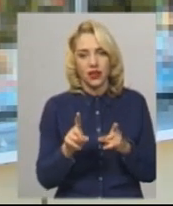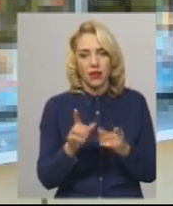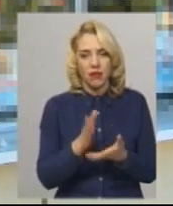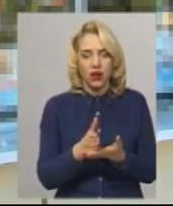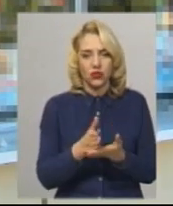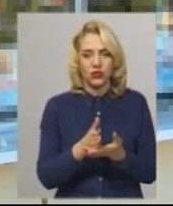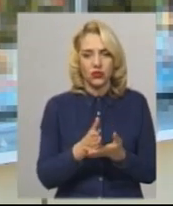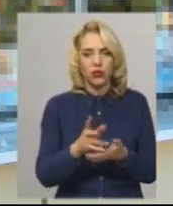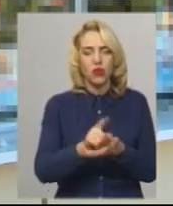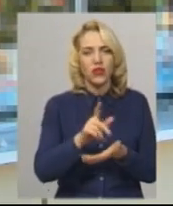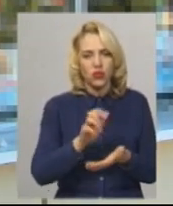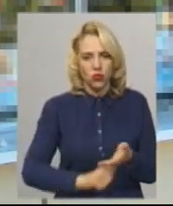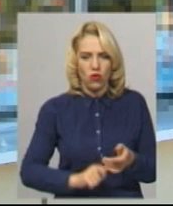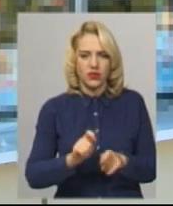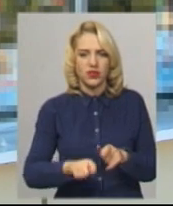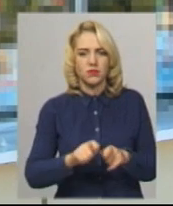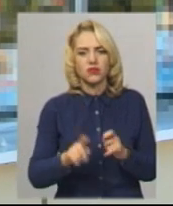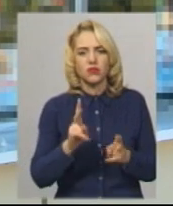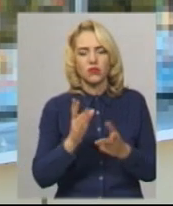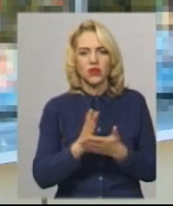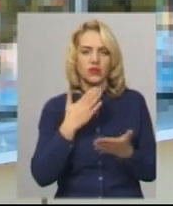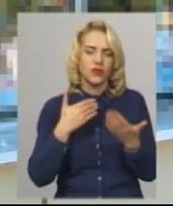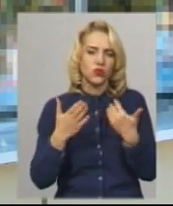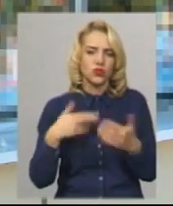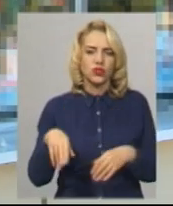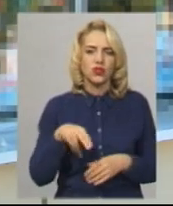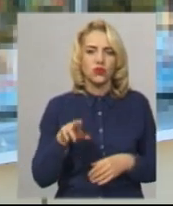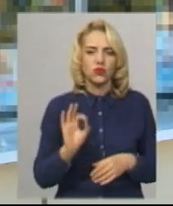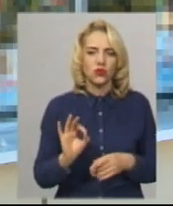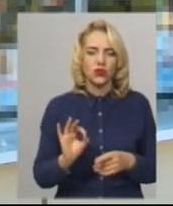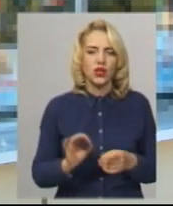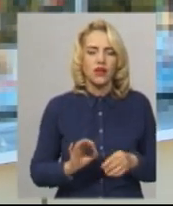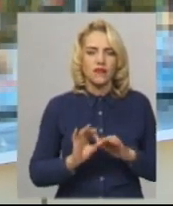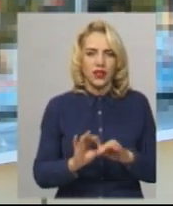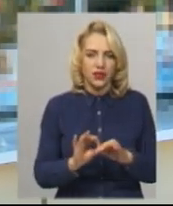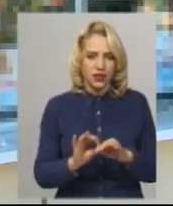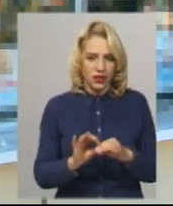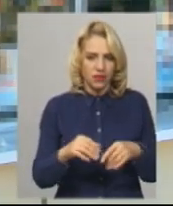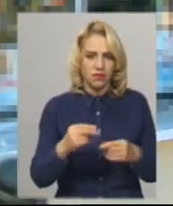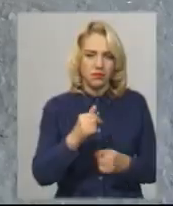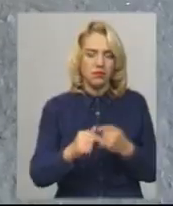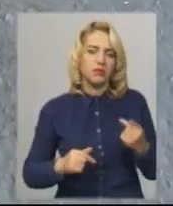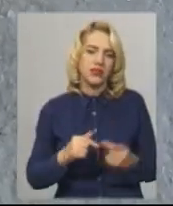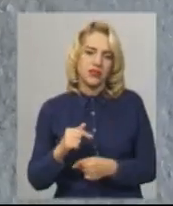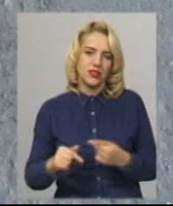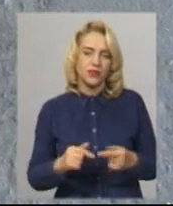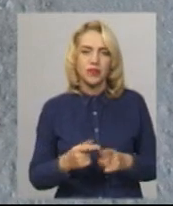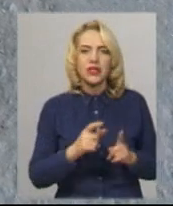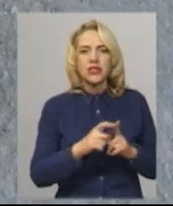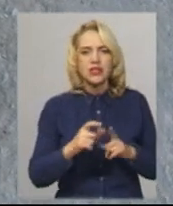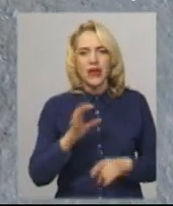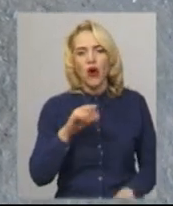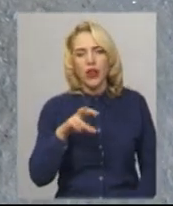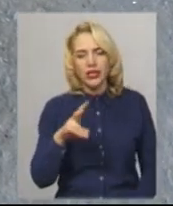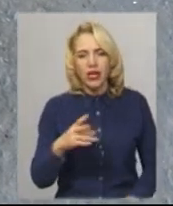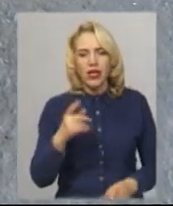мають податкову інспекцію, які мають відношення до певного ведення бізнесу. Зі слів Олександра, поки